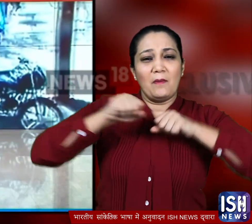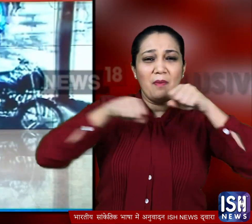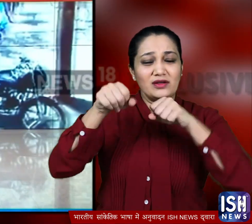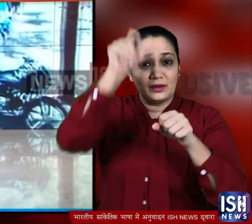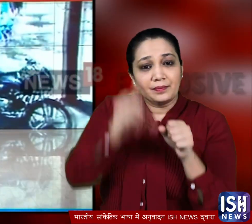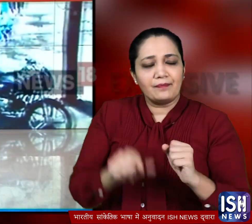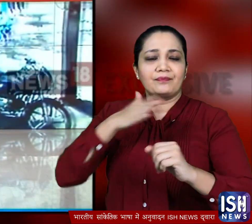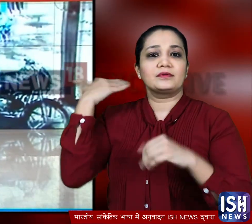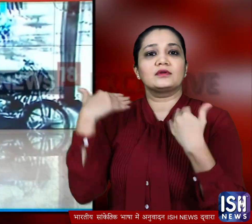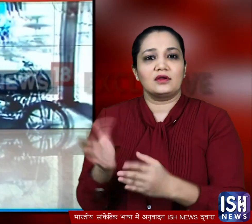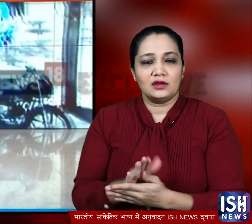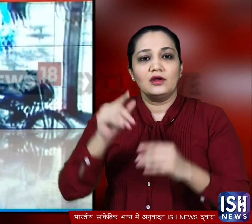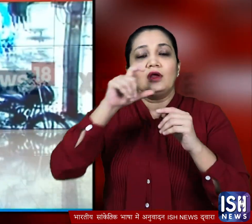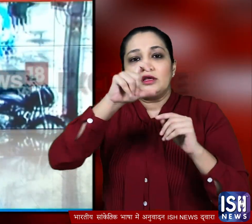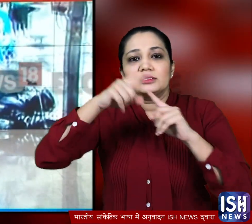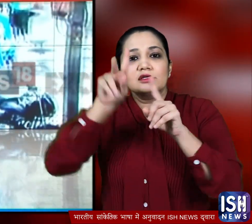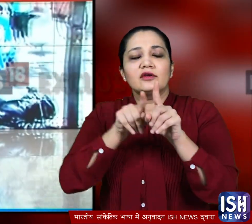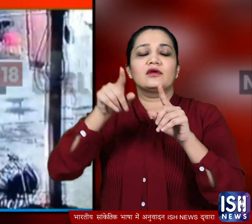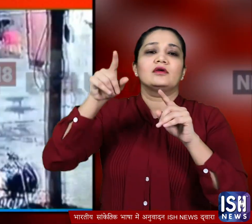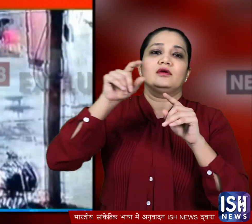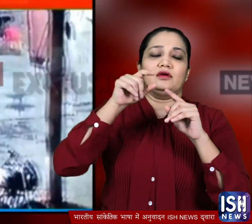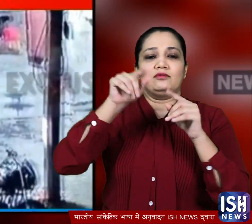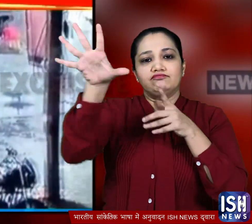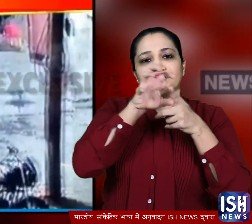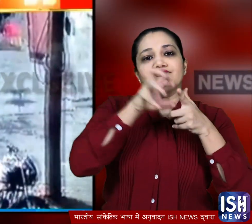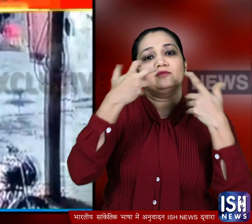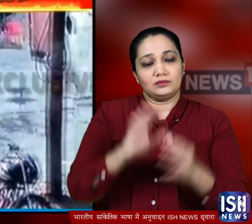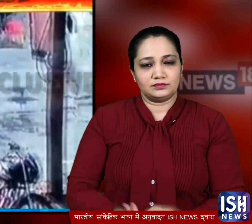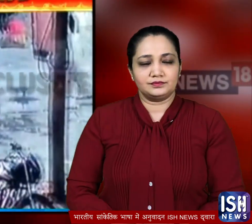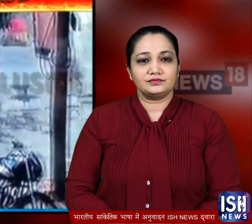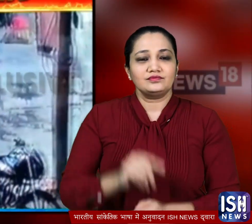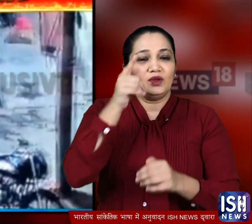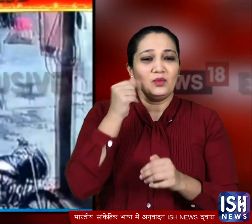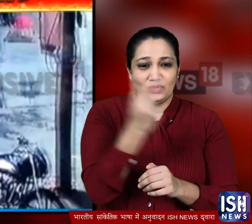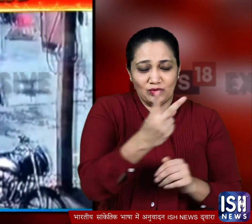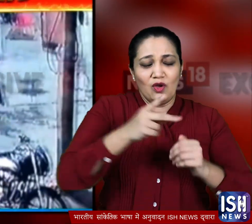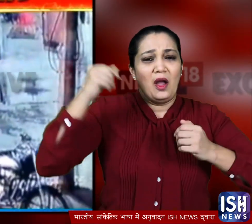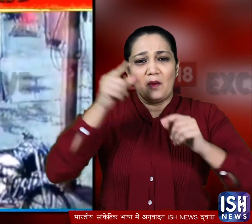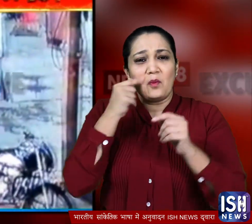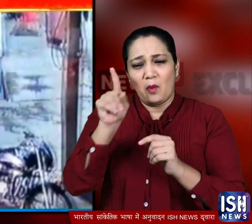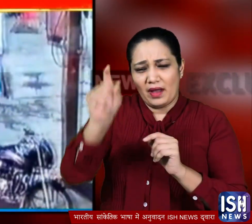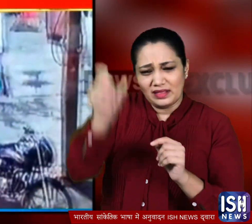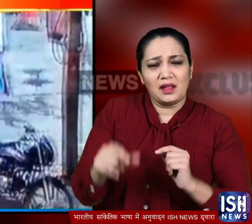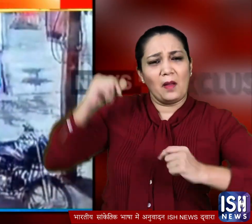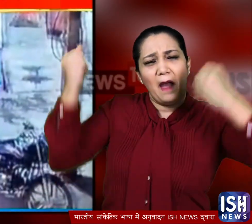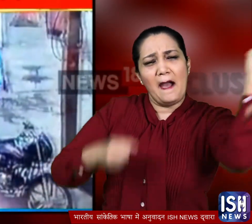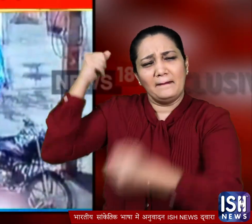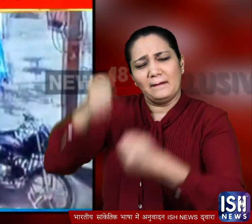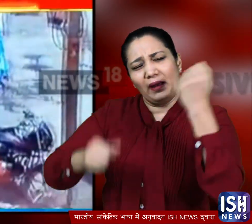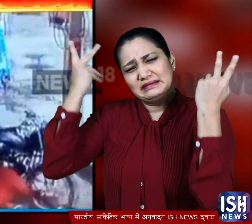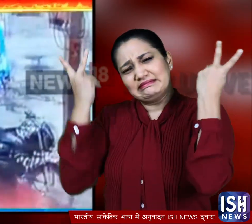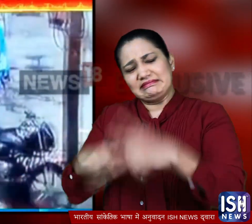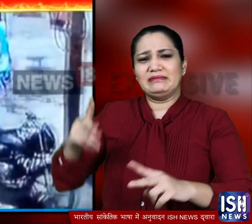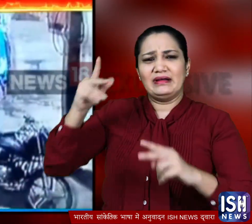घटना इलाके में लगे एक सीसीटीवी कैमरे में रिकॉर्ड हो गई, जिसमें 2 लोग एक लड़के की सरेआम पिटाई करते दिखे। दोनों उस